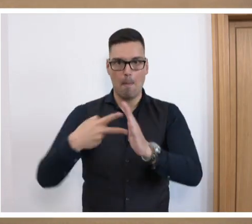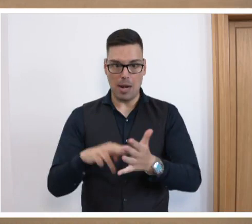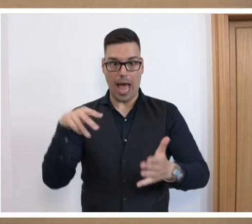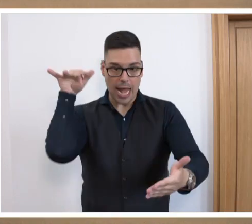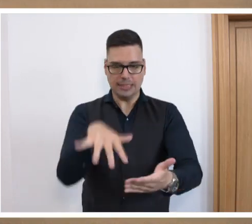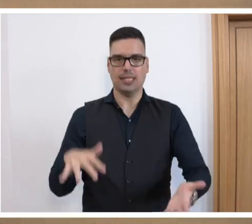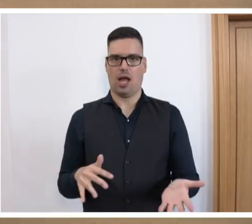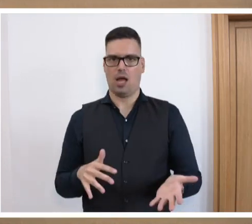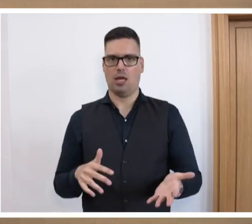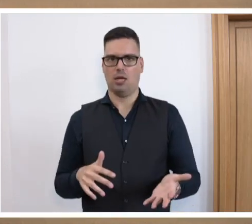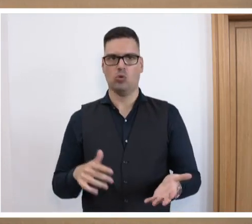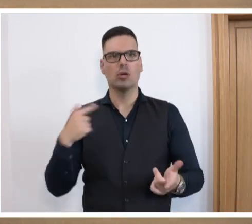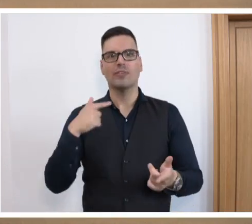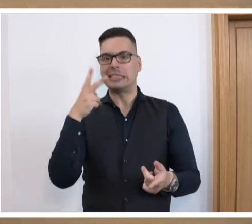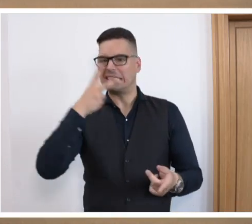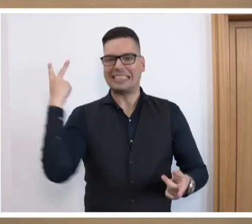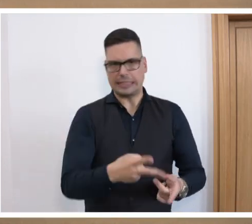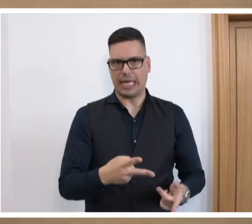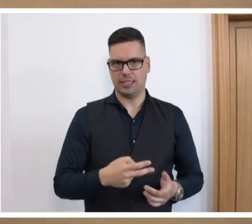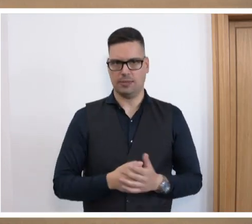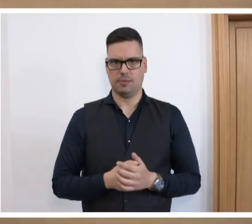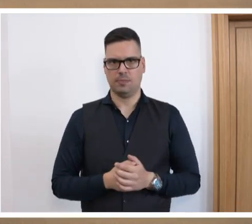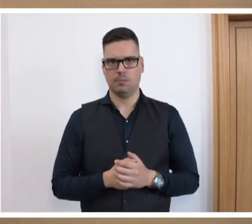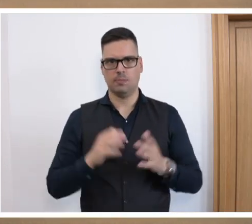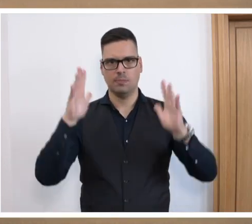dran. Und wir haben sie dabei ertappt. Nichts anderes.